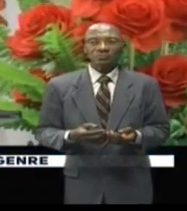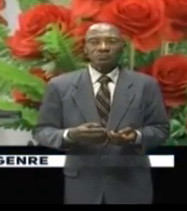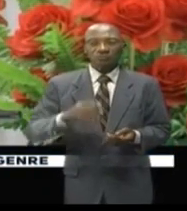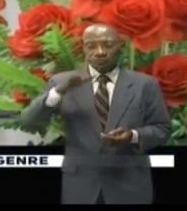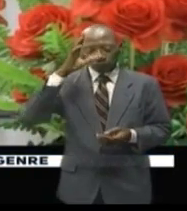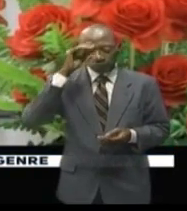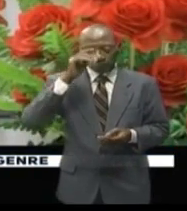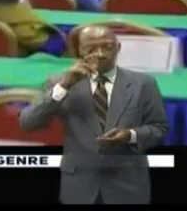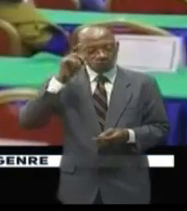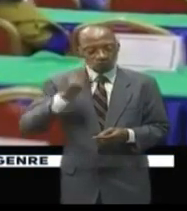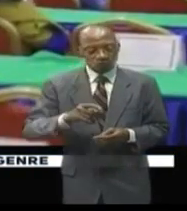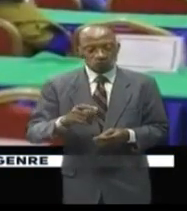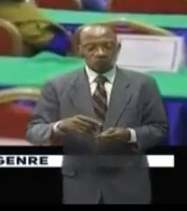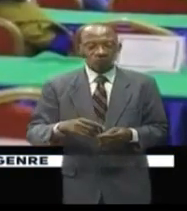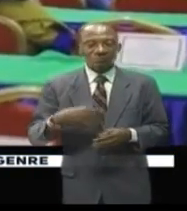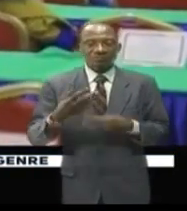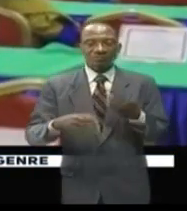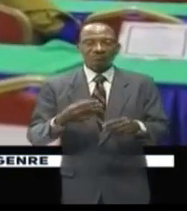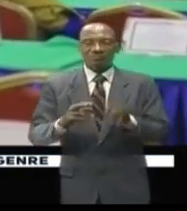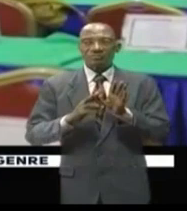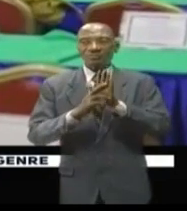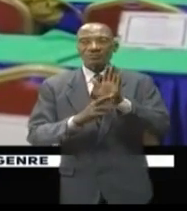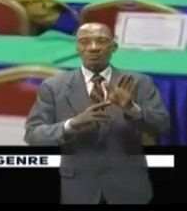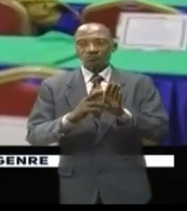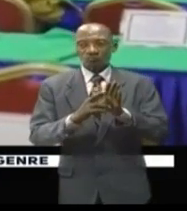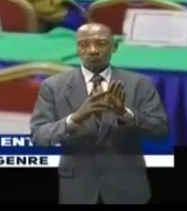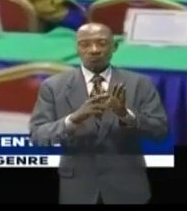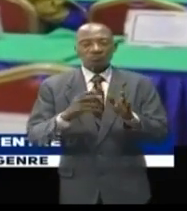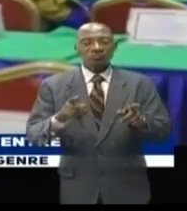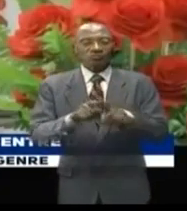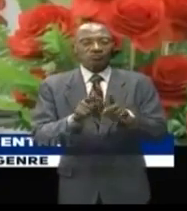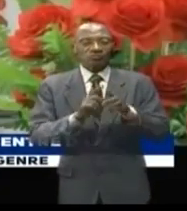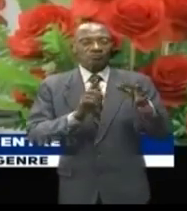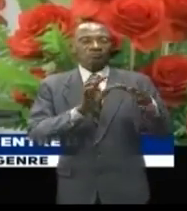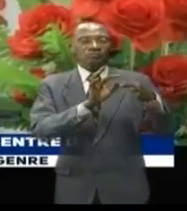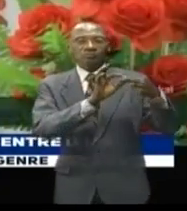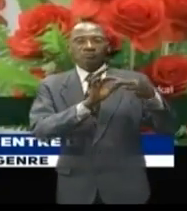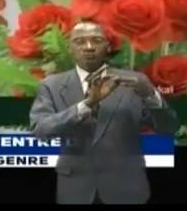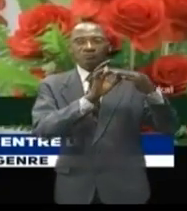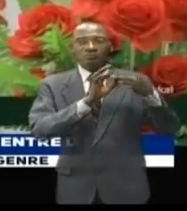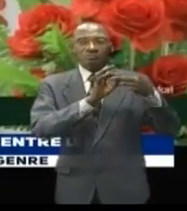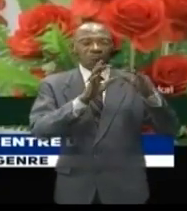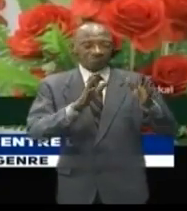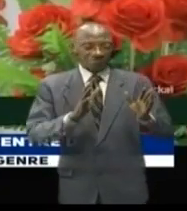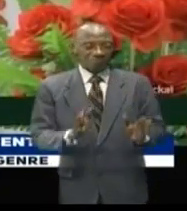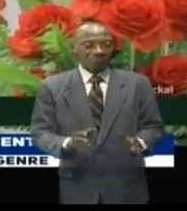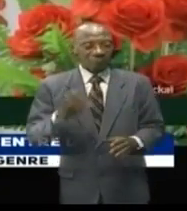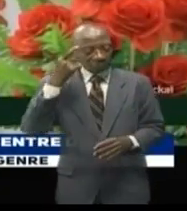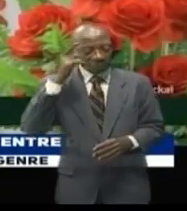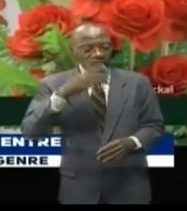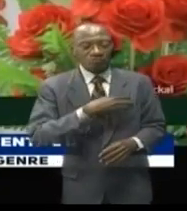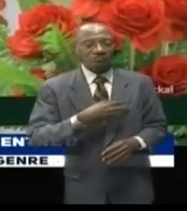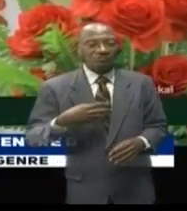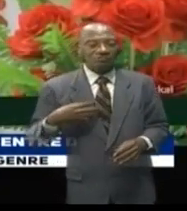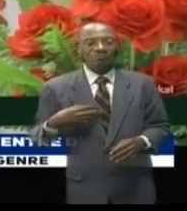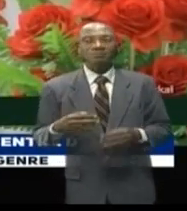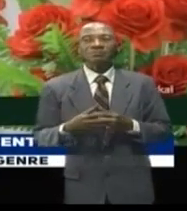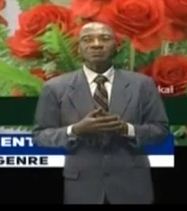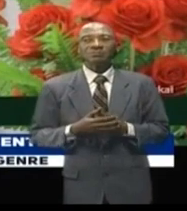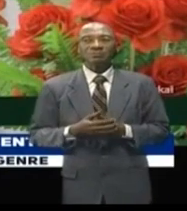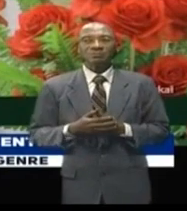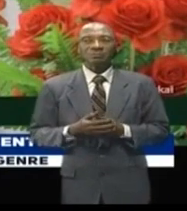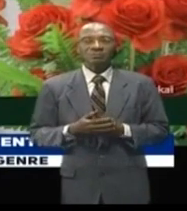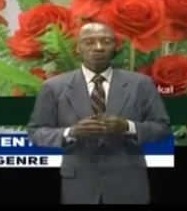objets et n'est pas penser que tout ce qui est initiative des autres ou des femmes